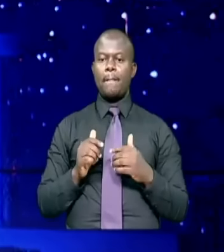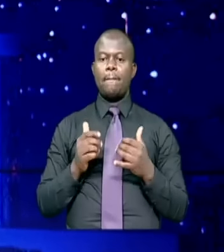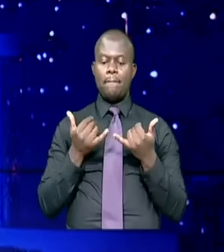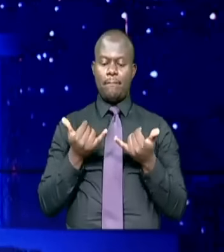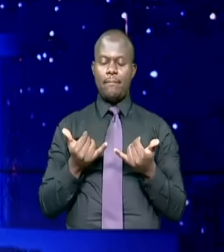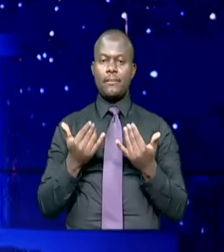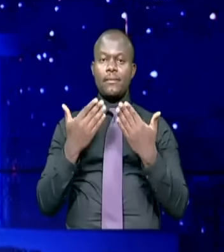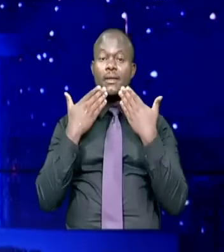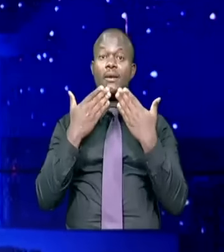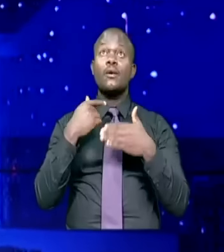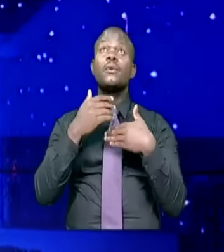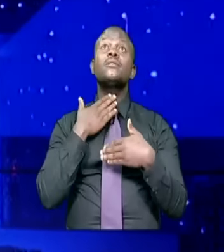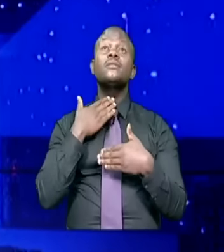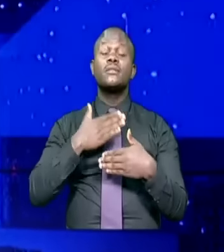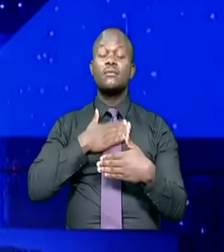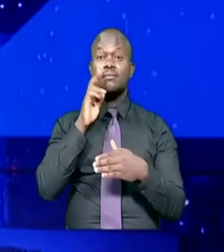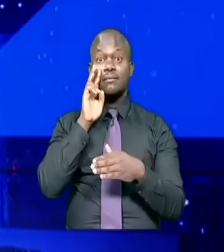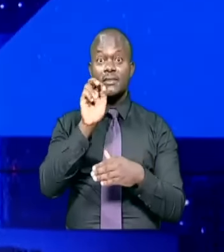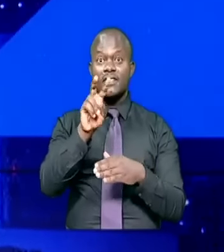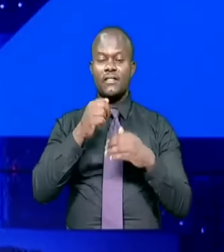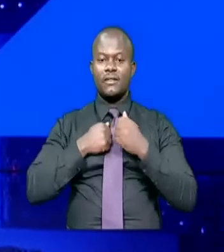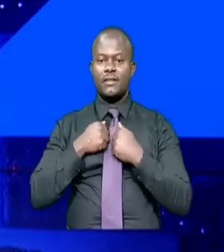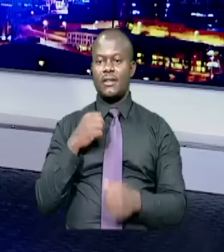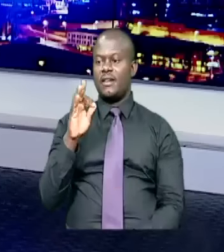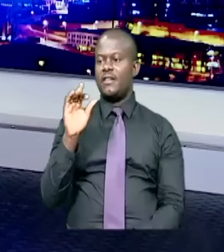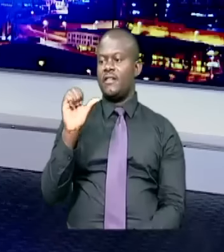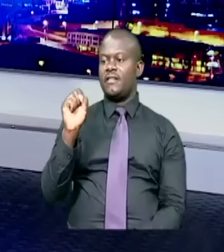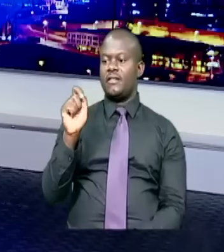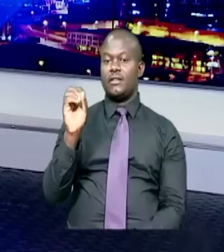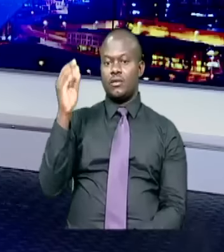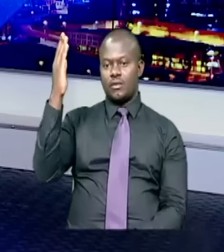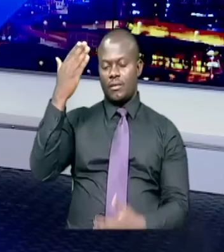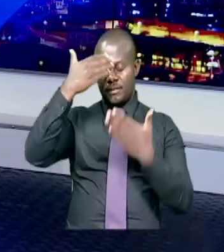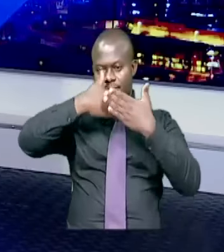mbifuza gukomeza kunogerwa na gahunda za televiziyo y'u Rwanda. Ngendi Fiston Felix Habineza, mugoroba mwiza.